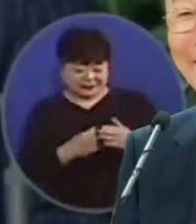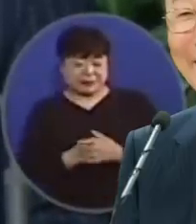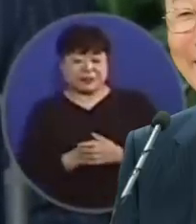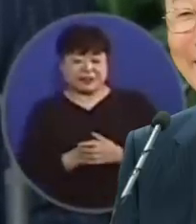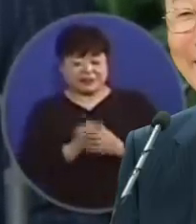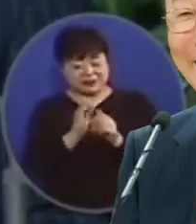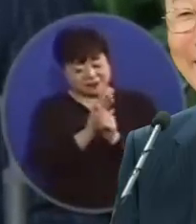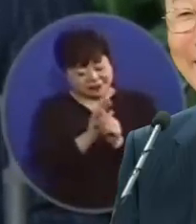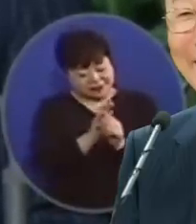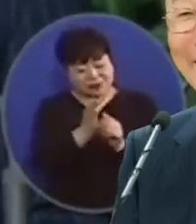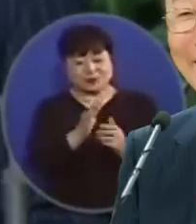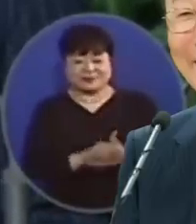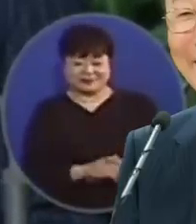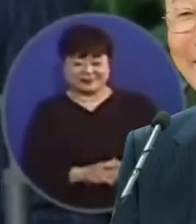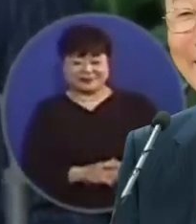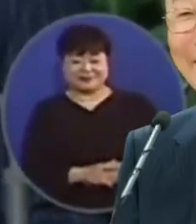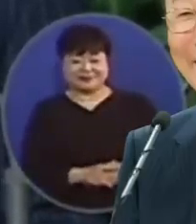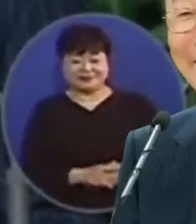그렇습니다.